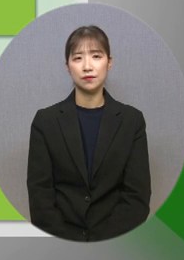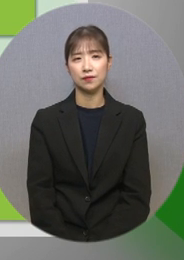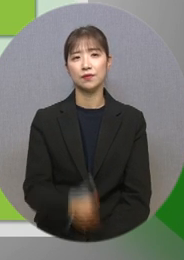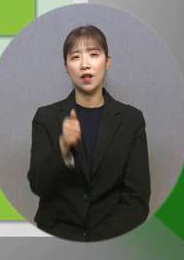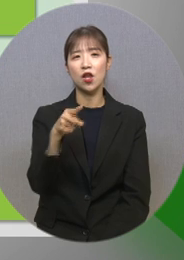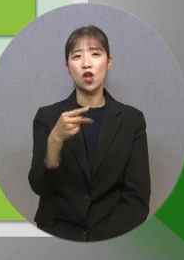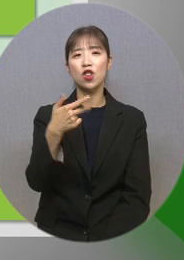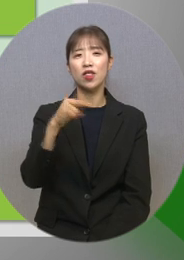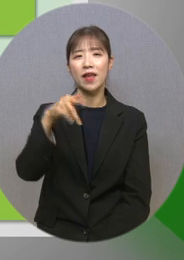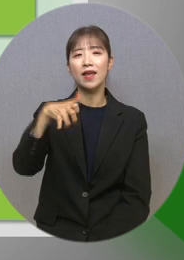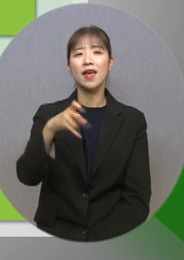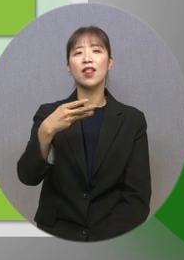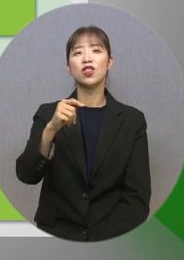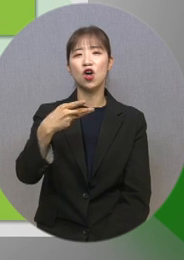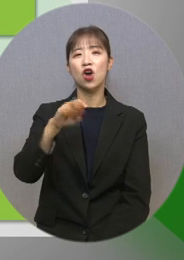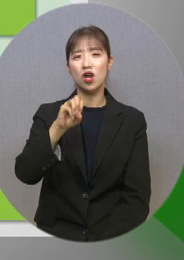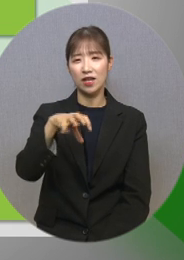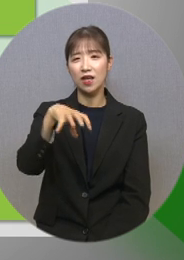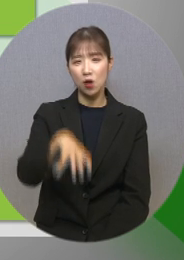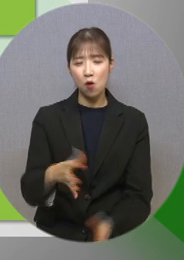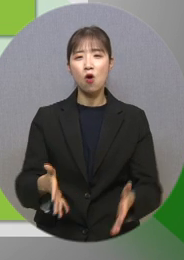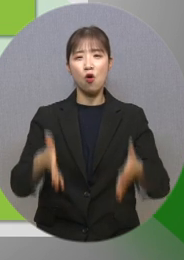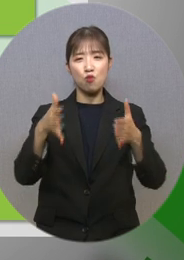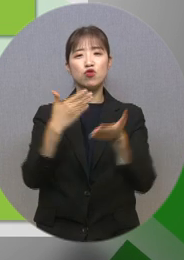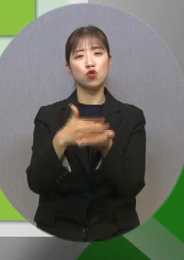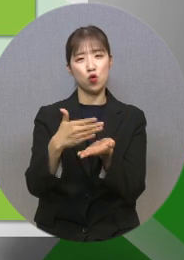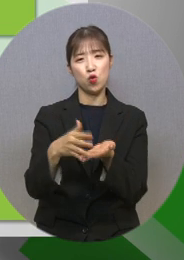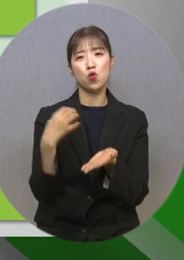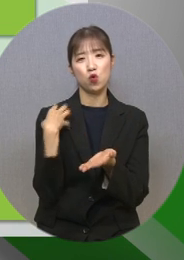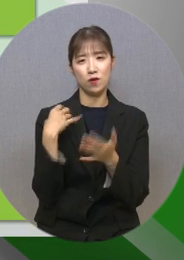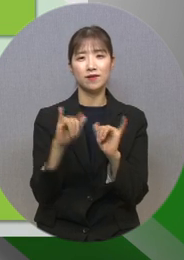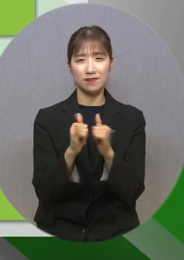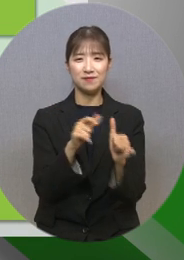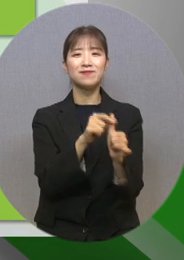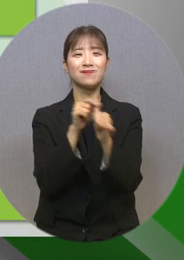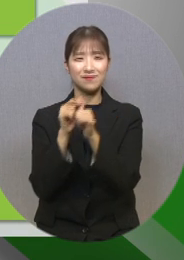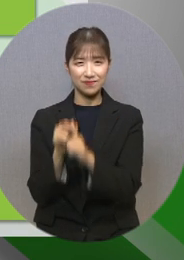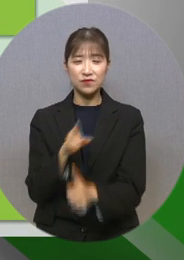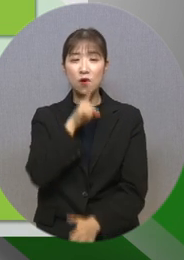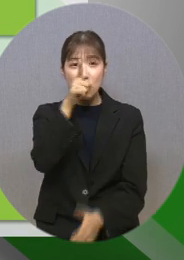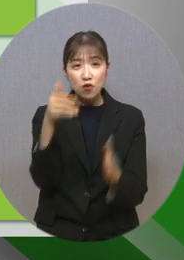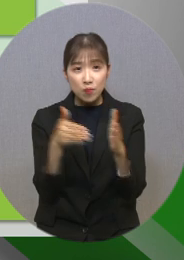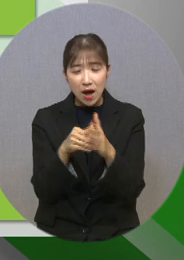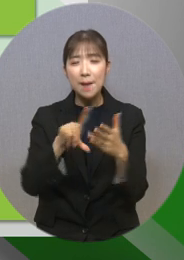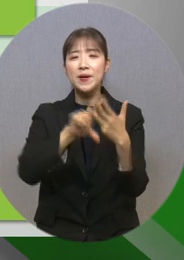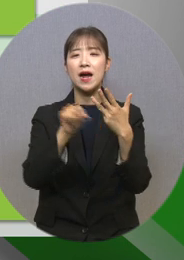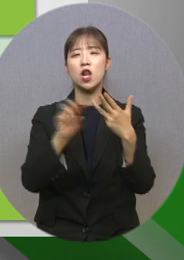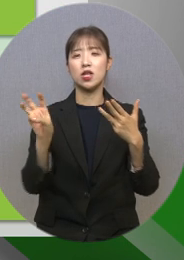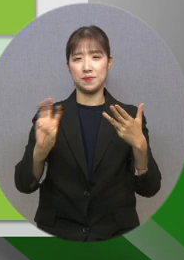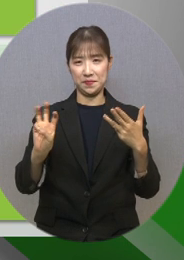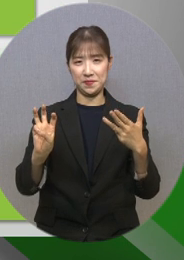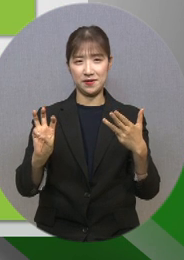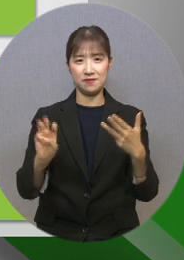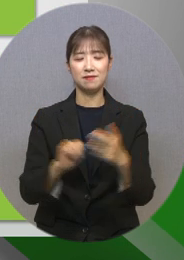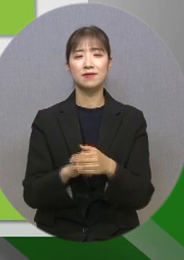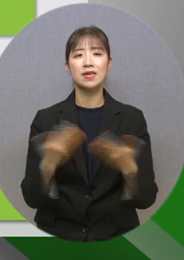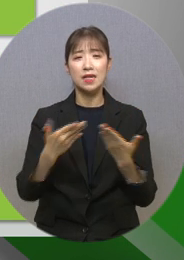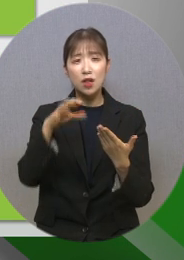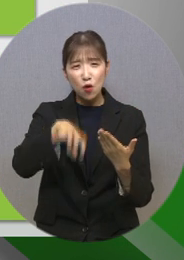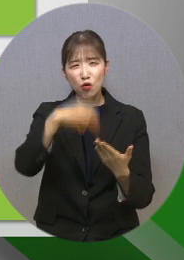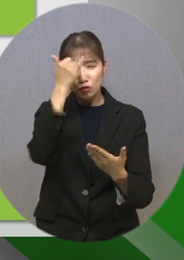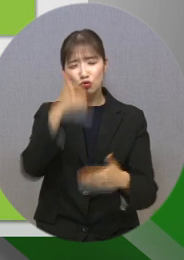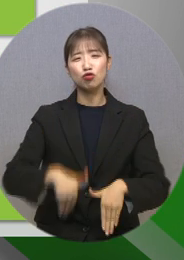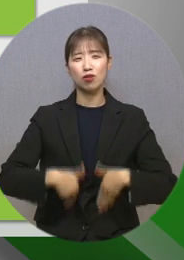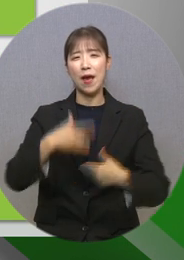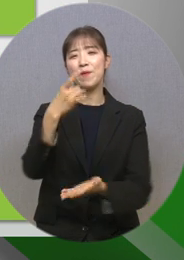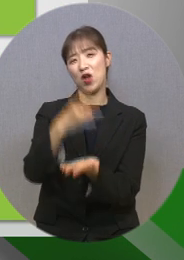주식회사 현대 캐터링 시스템에서 건물 청소원을 모집합니다. 접수 마감일은 8월 30일까지며 근무지는